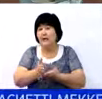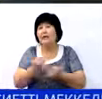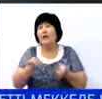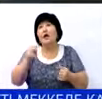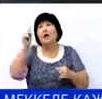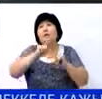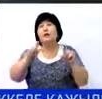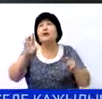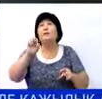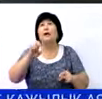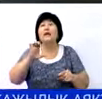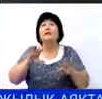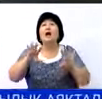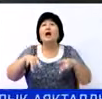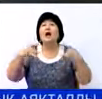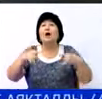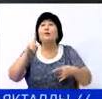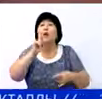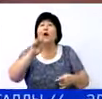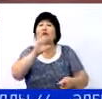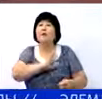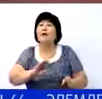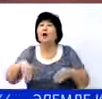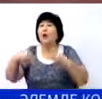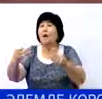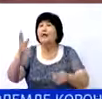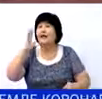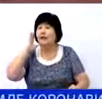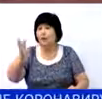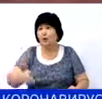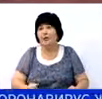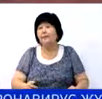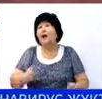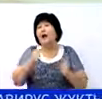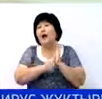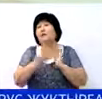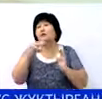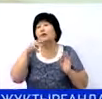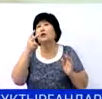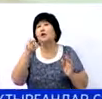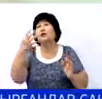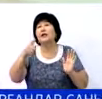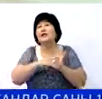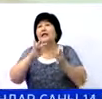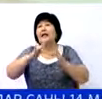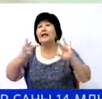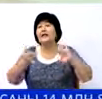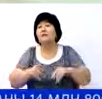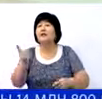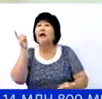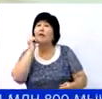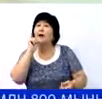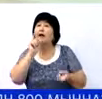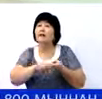мектеп балансындағы компьютерлер уақытша пайдалануға берілетін болады. 63243 оқушы интернетпен және ұялы